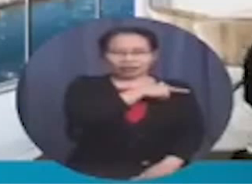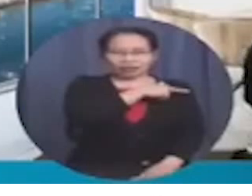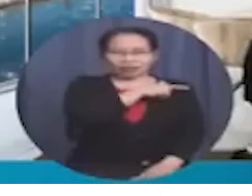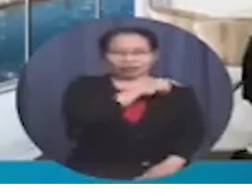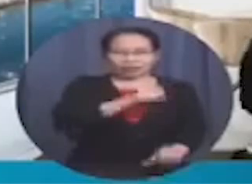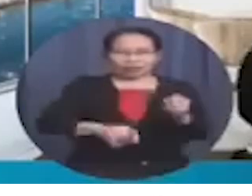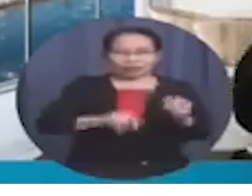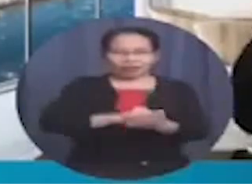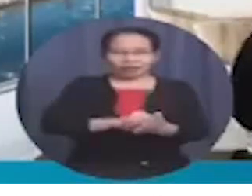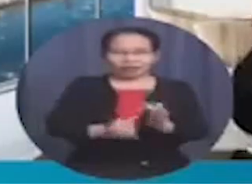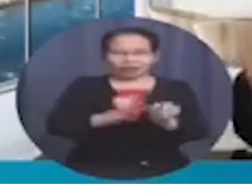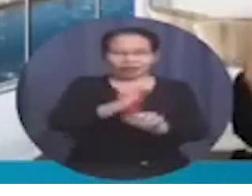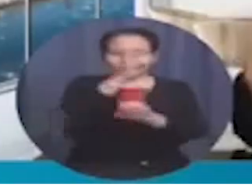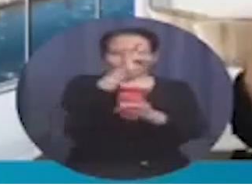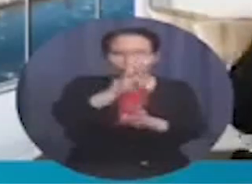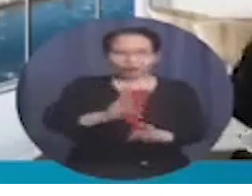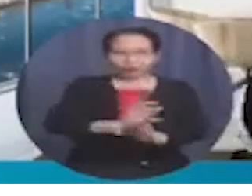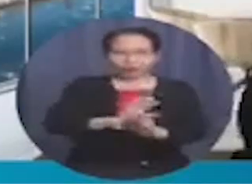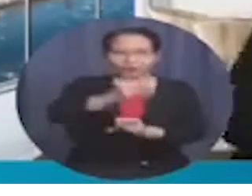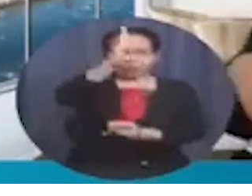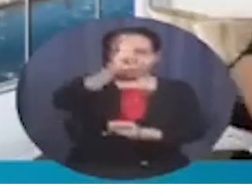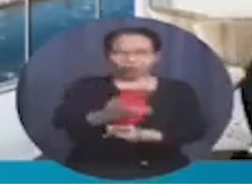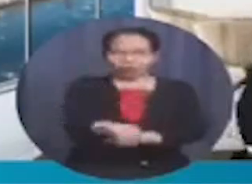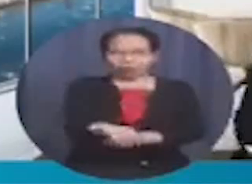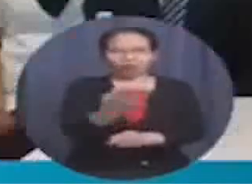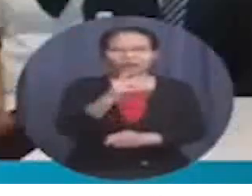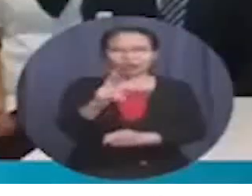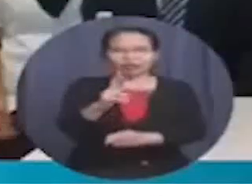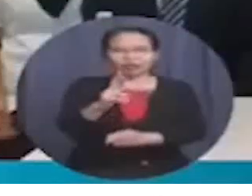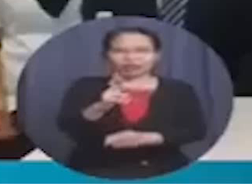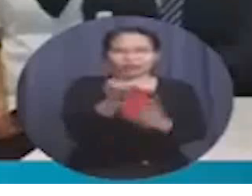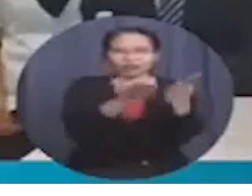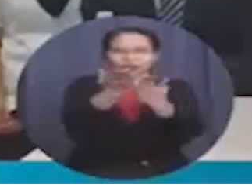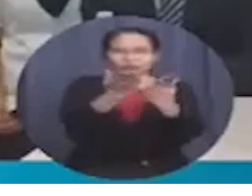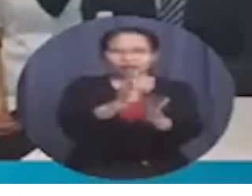yung lumalang ang pinaglilingkuran mo nilalang. No?